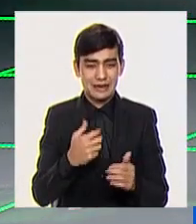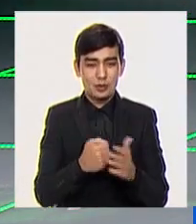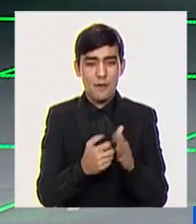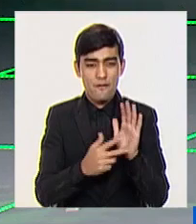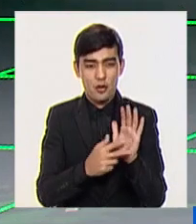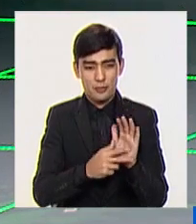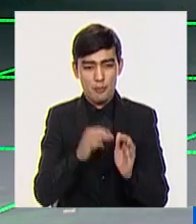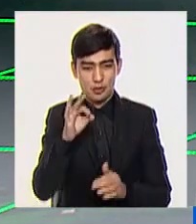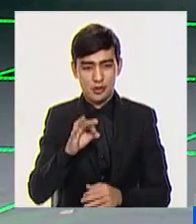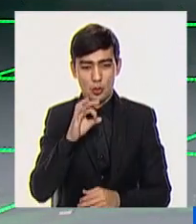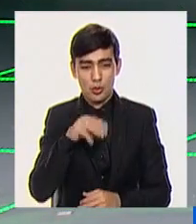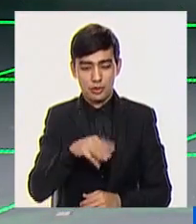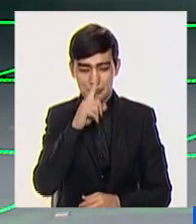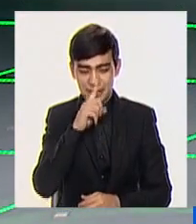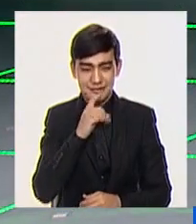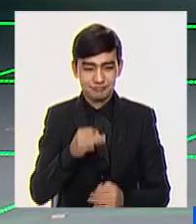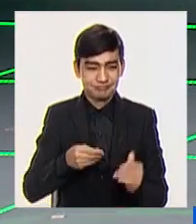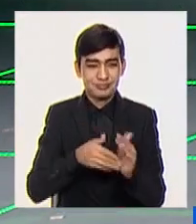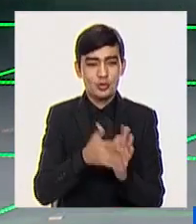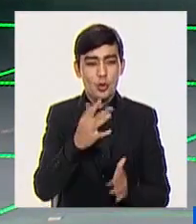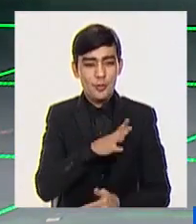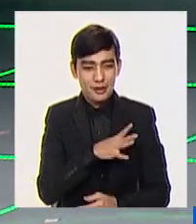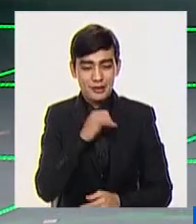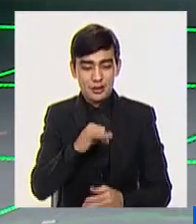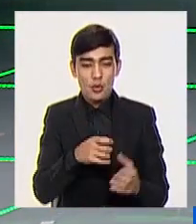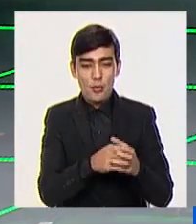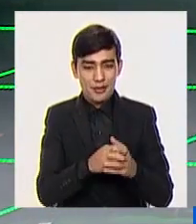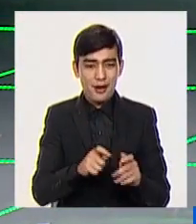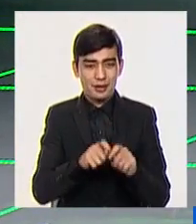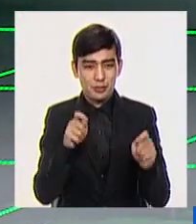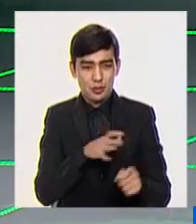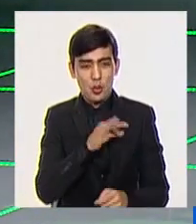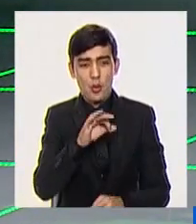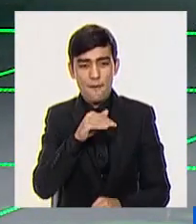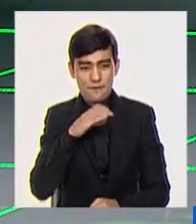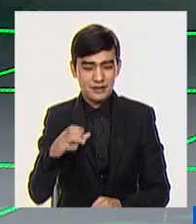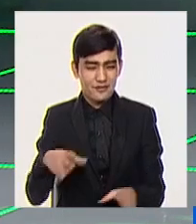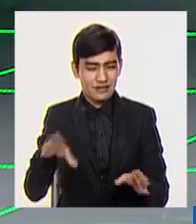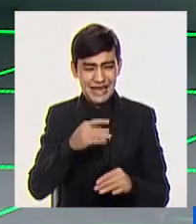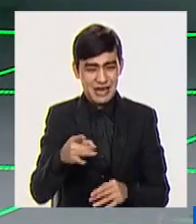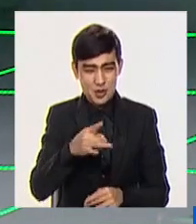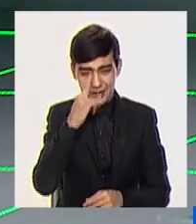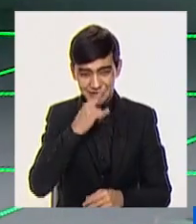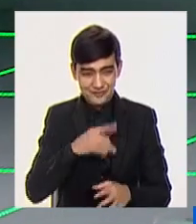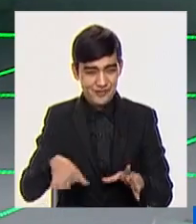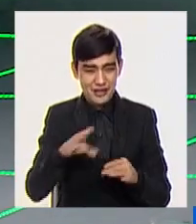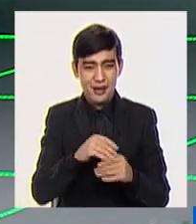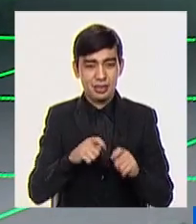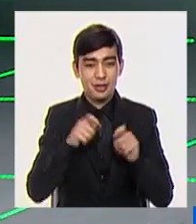3 до 8% в месяц, в зависимости от суммы вклада. За эти годы компания открыла офисы почти во всех регионах и собрала